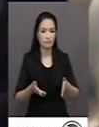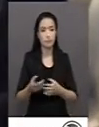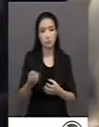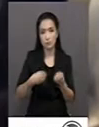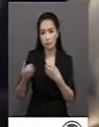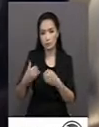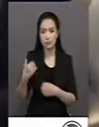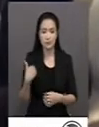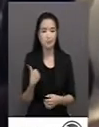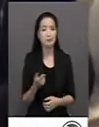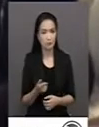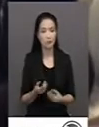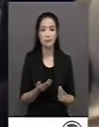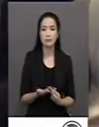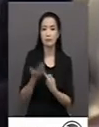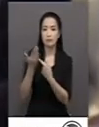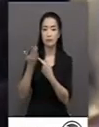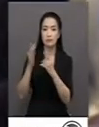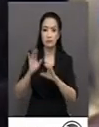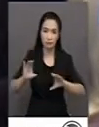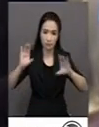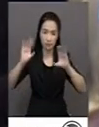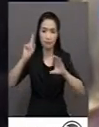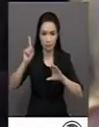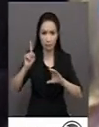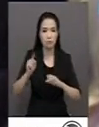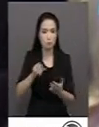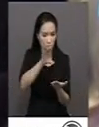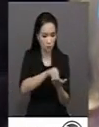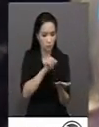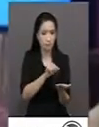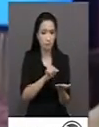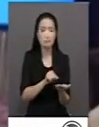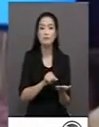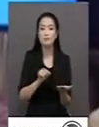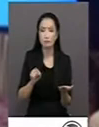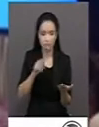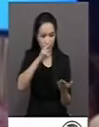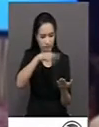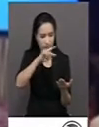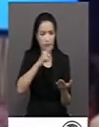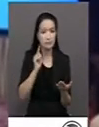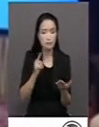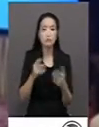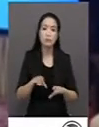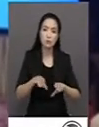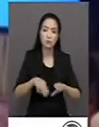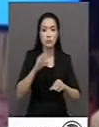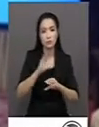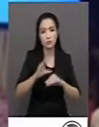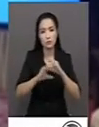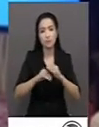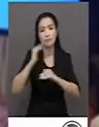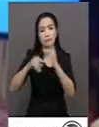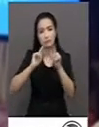ท้อนข้อมูลออกมาเพื่อส่งไปให้ทางภาครัฐและภาครัฐใช้ข้อมูลเหล่านี้เนี่ยแหละครับในการพิจารณาก่อนที่จะดำเนินโครงการพัฒนา